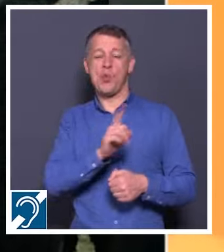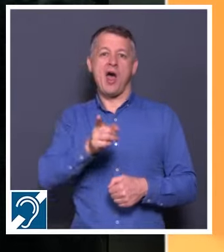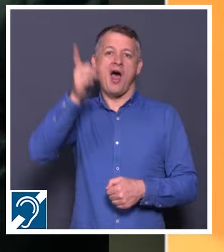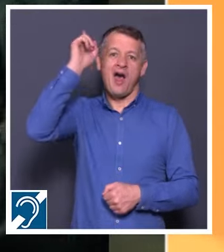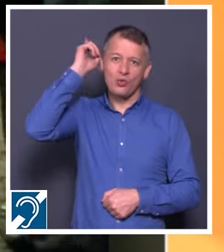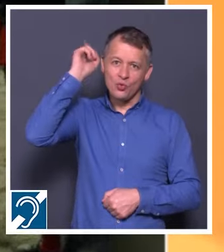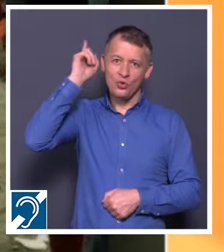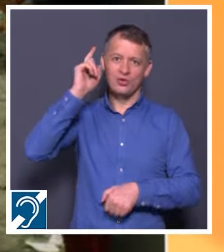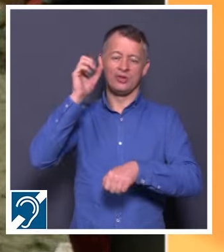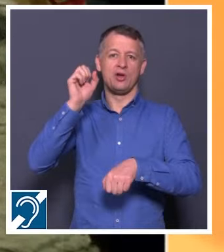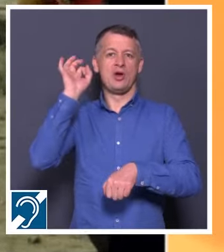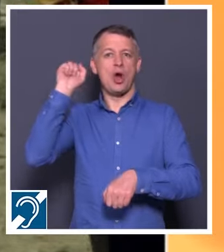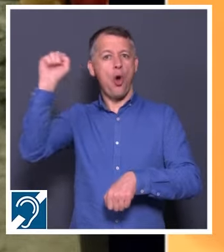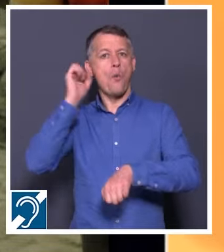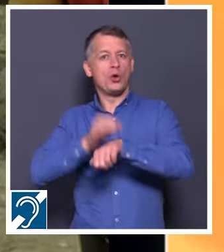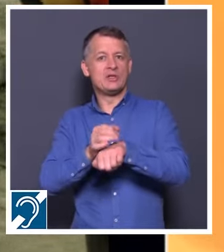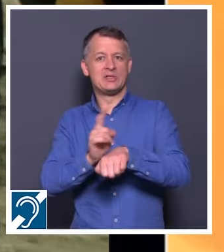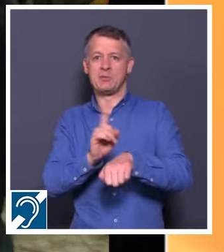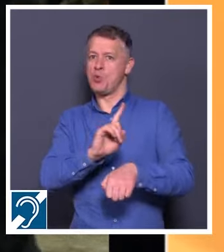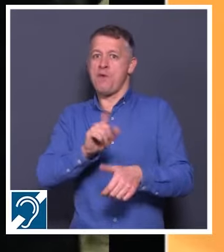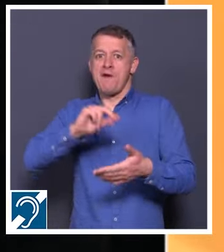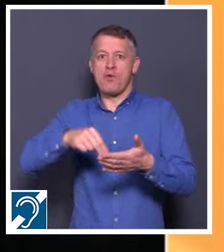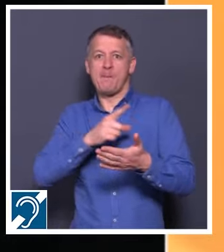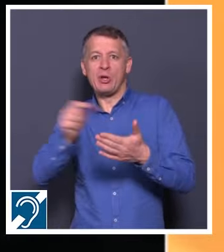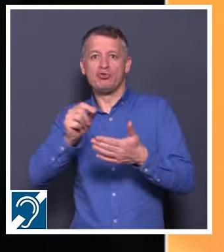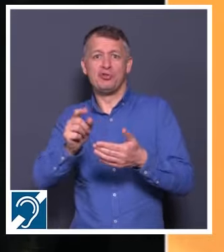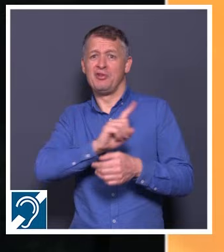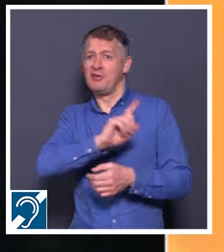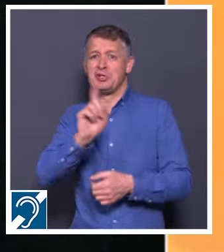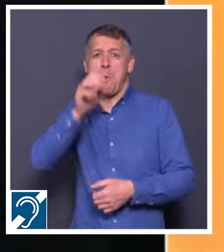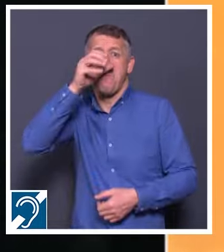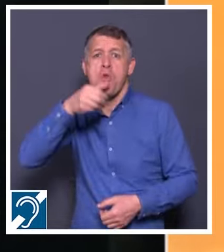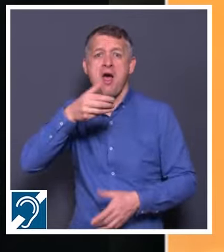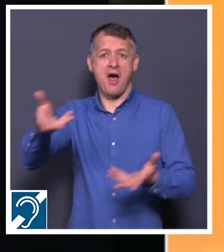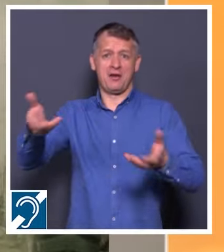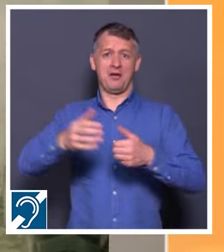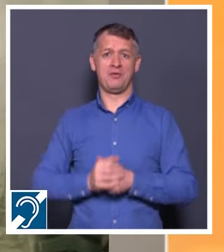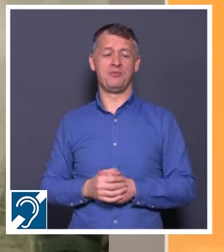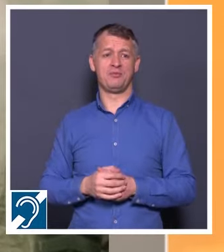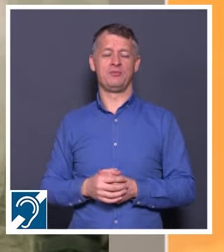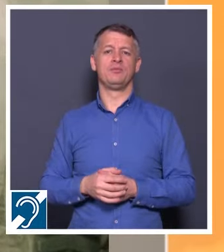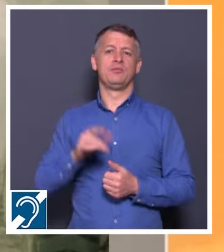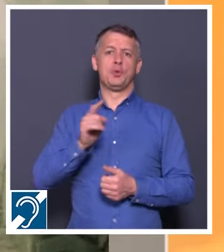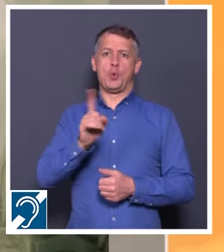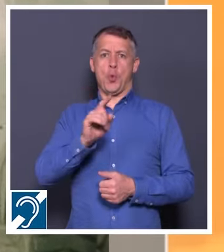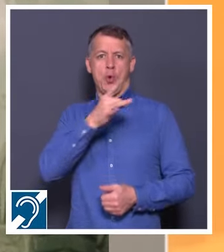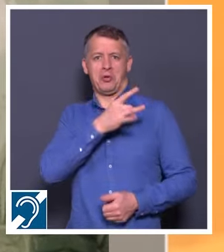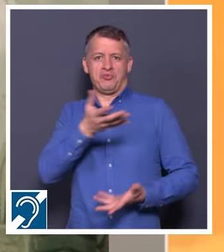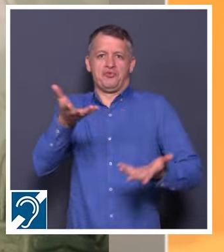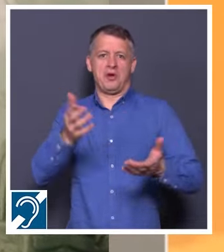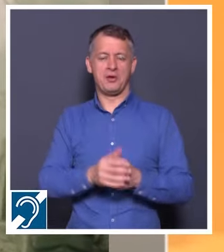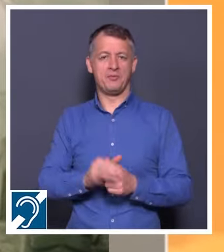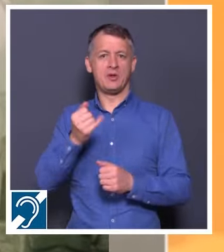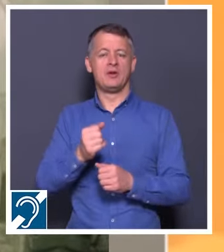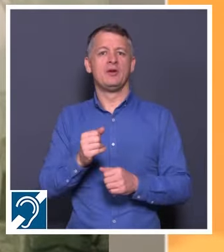lucru trebuie spuse tinerilor foarte direct, dar cum vă ziceam, din păcate nici familia nu mai e ce structura, cum să